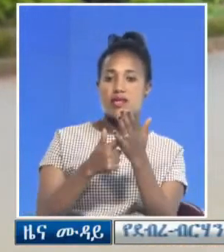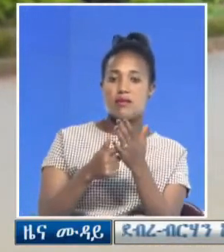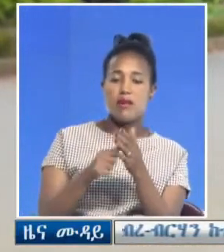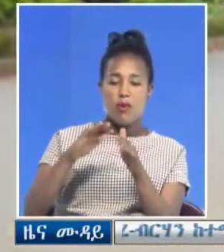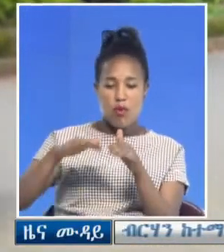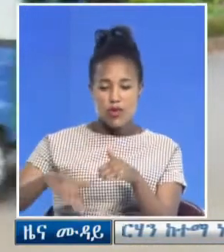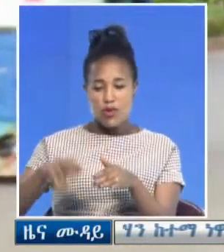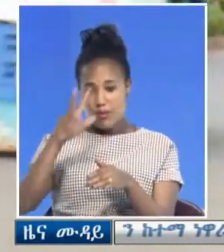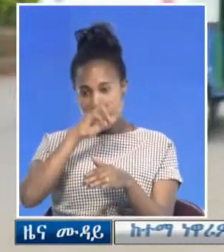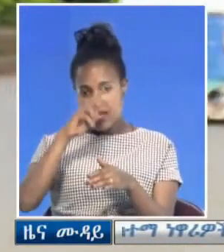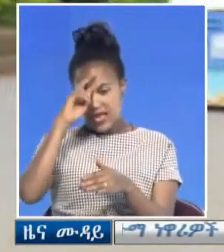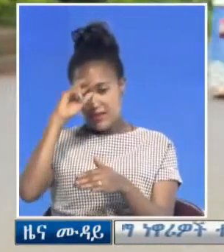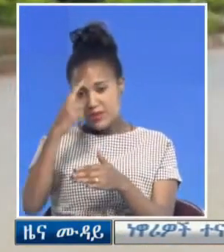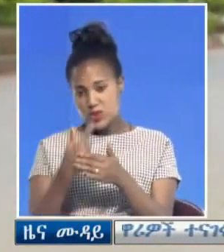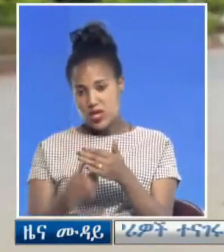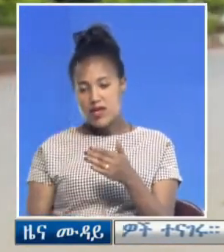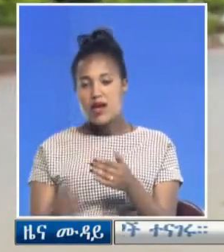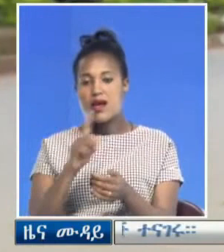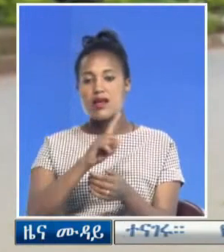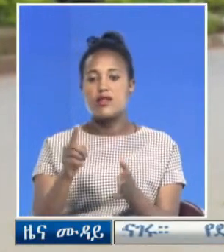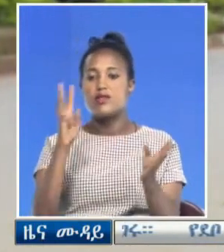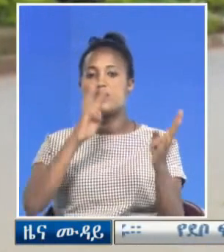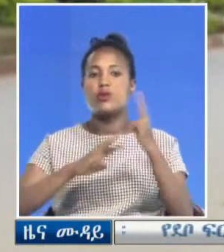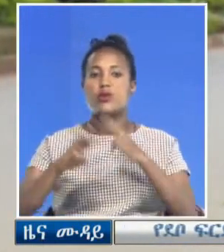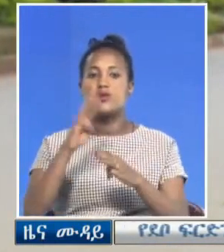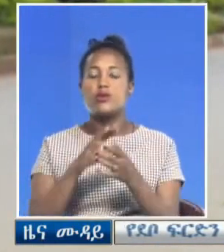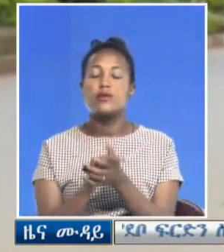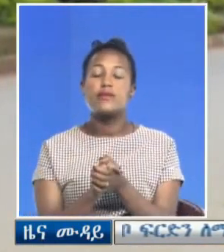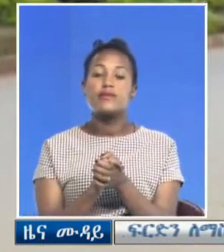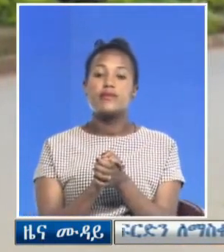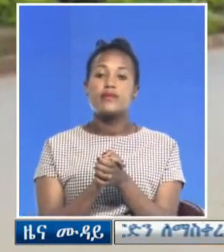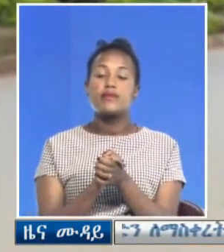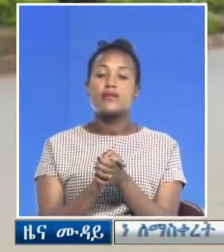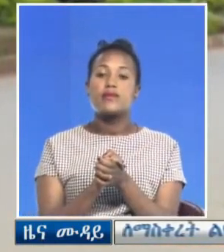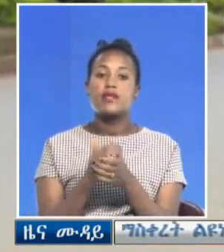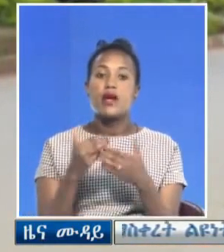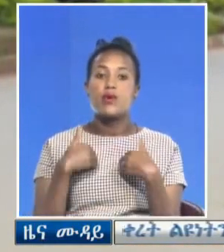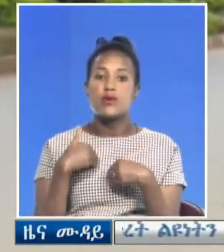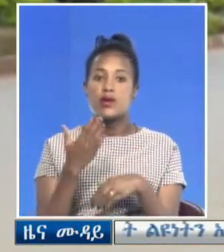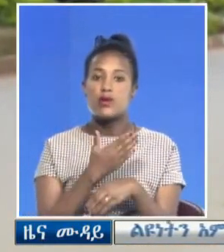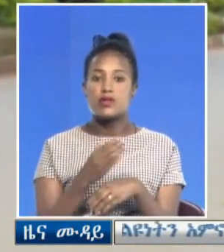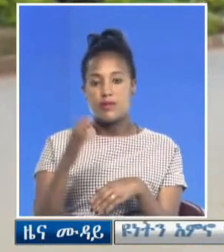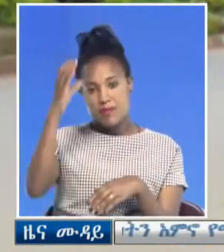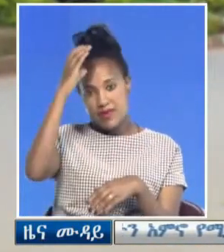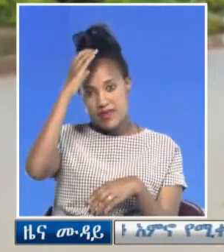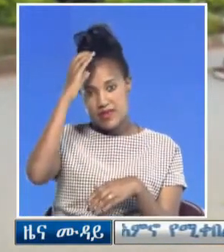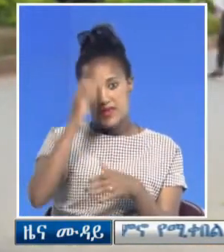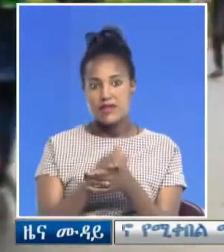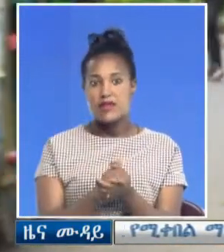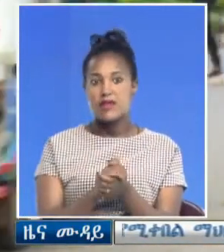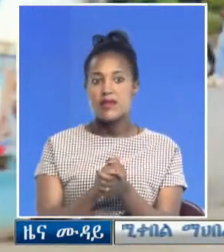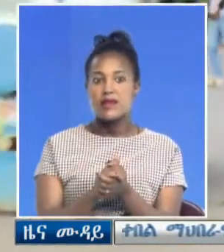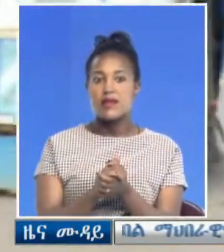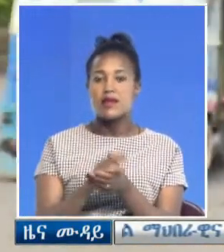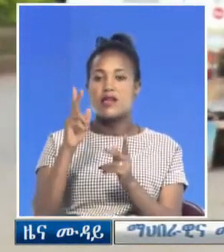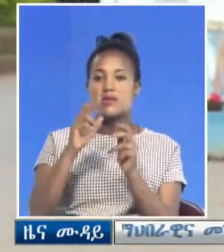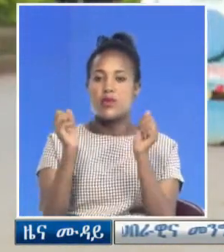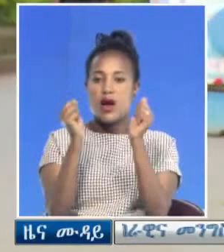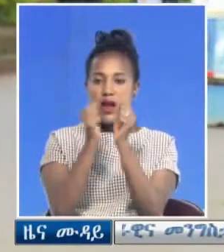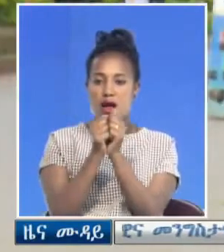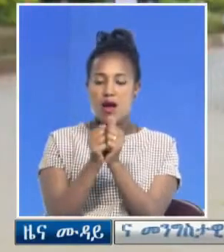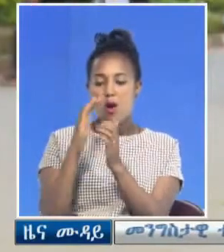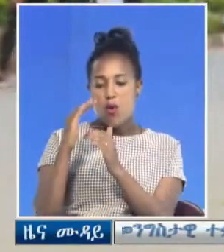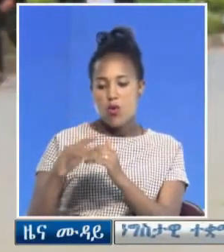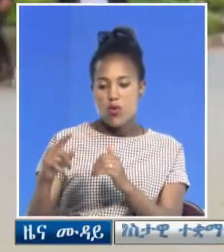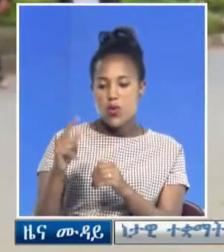በመጓተት ብቻ ማለት ነው። እና አንዳንድ ችግሮች ያሉት ነገሮች መንግስትም ከዚህ ጋር ከጎን ሆኖ